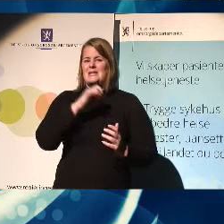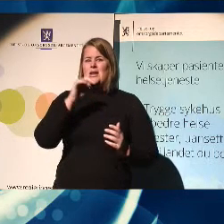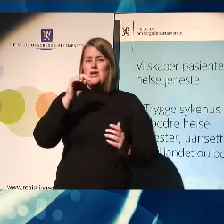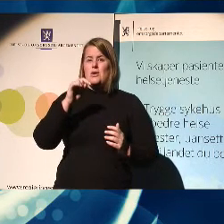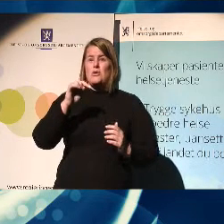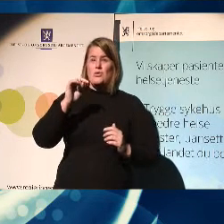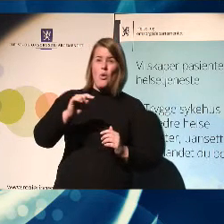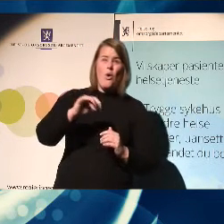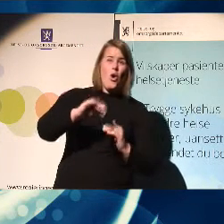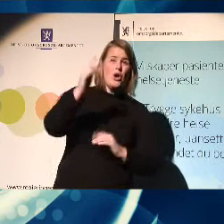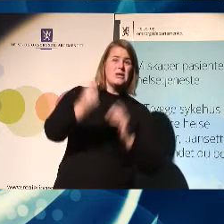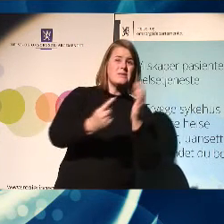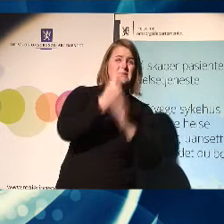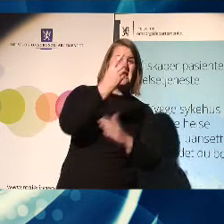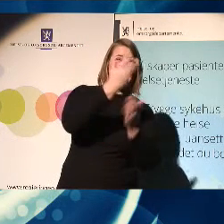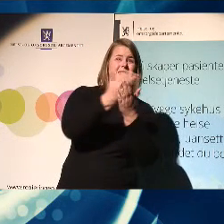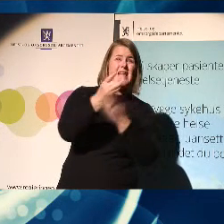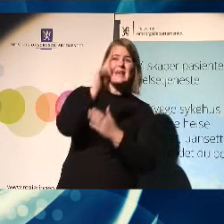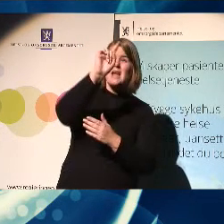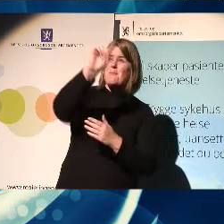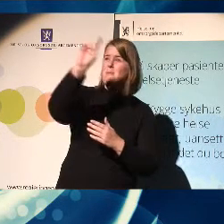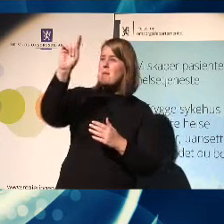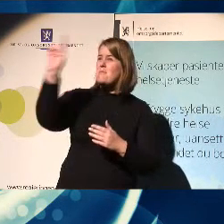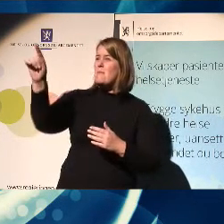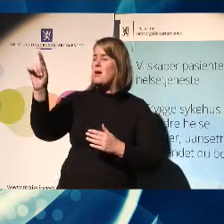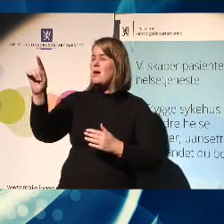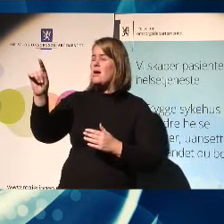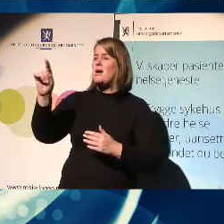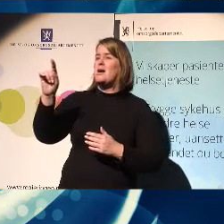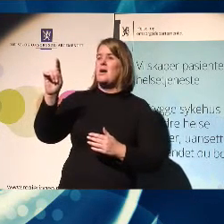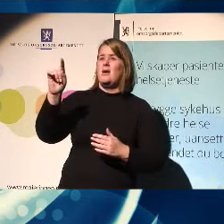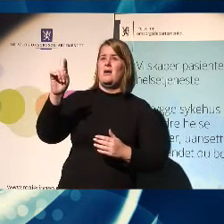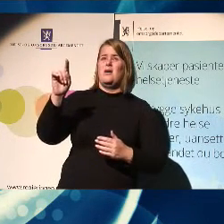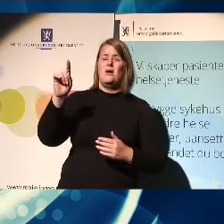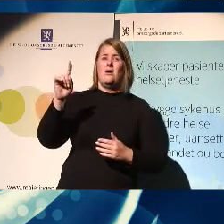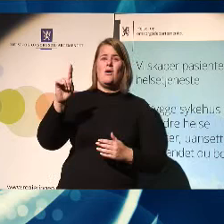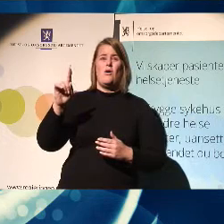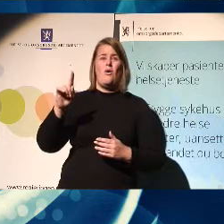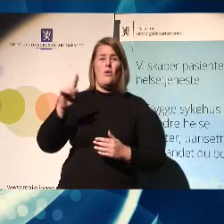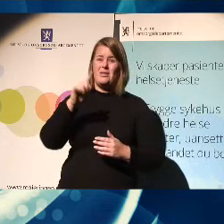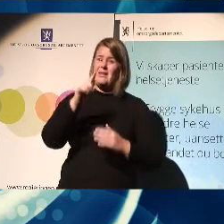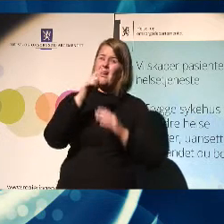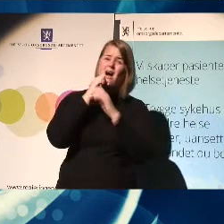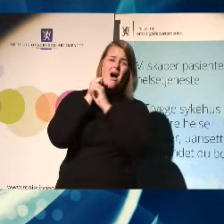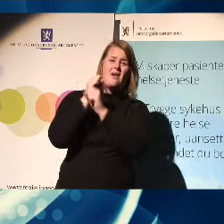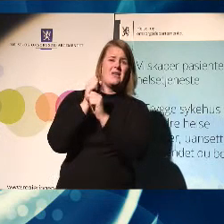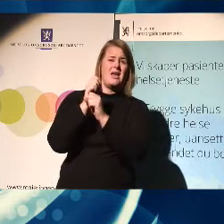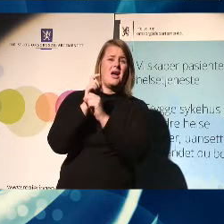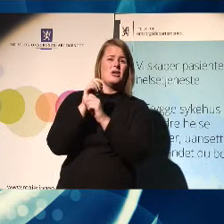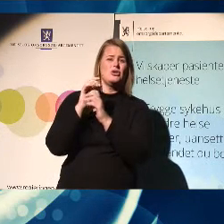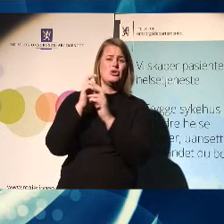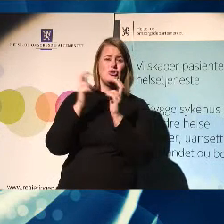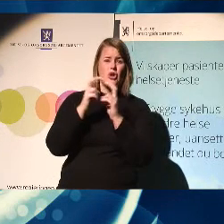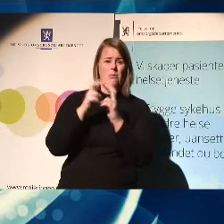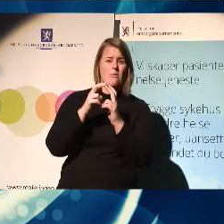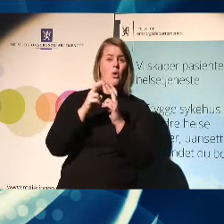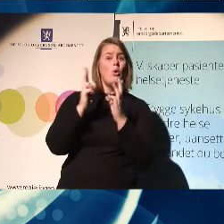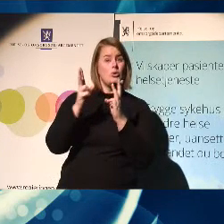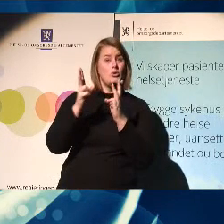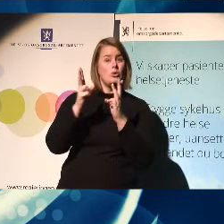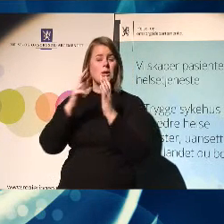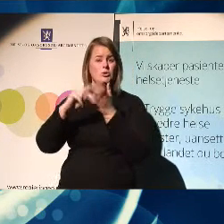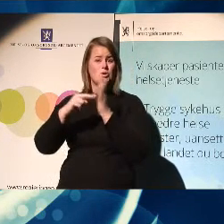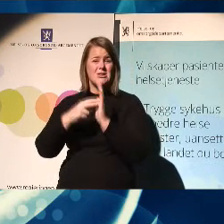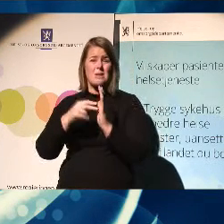mye høyspesialiserte tjenester som vi har, som helt avhengig av strøm. Det gjelder også